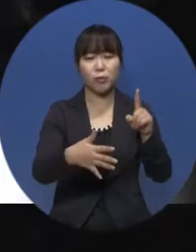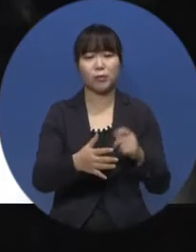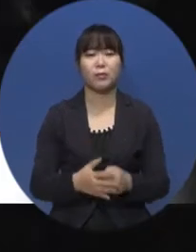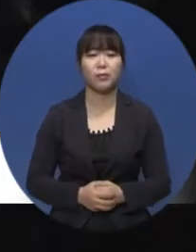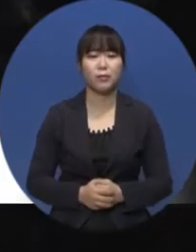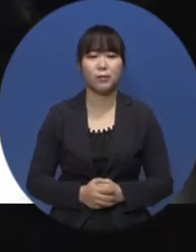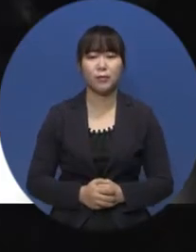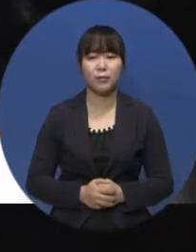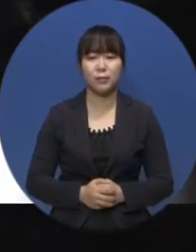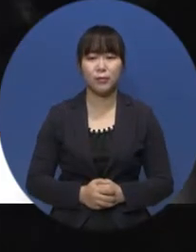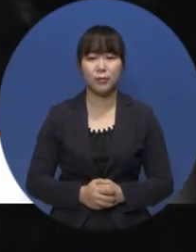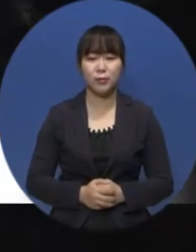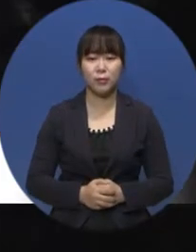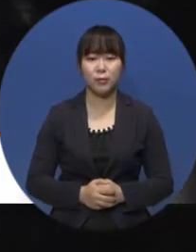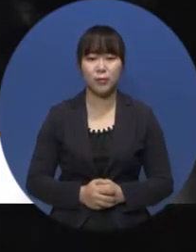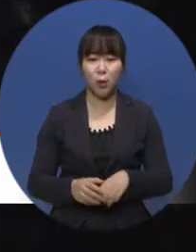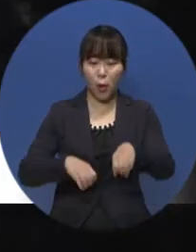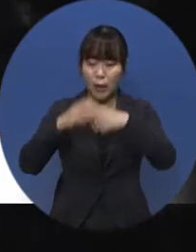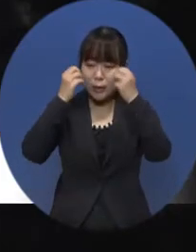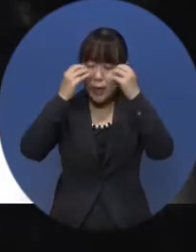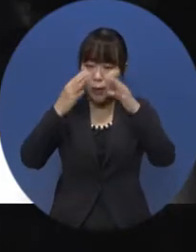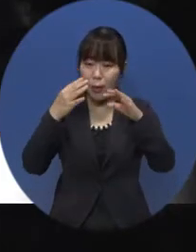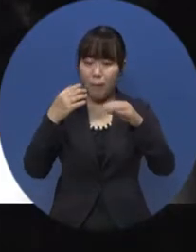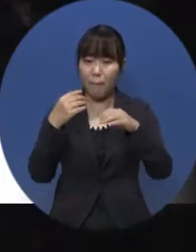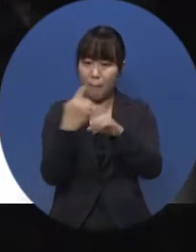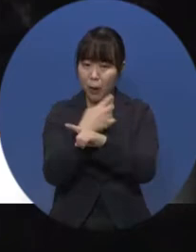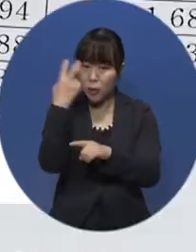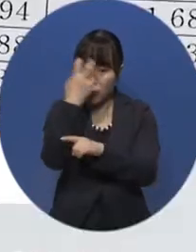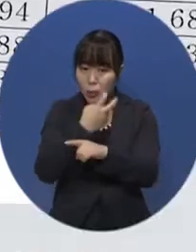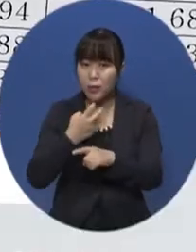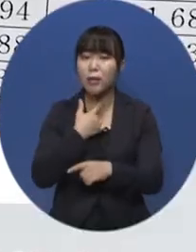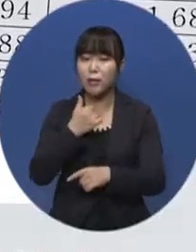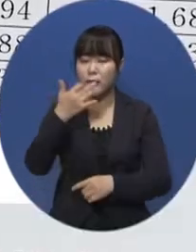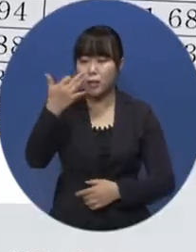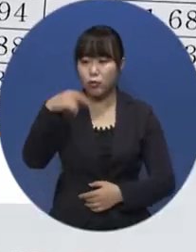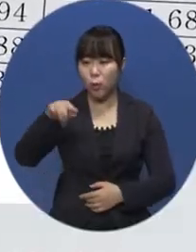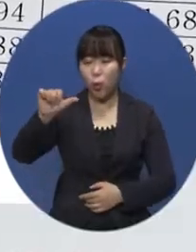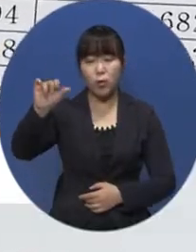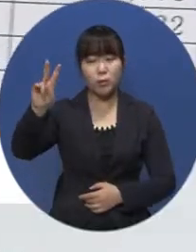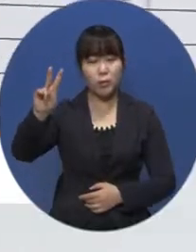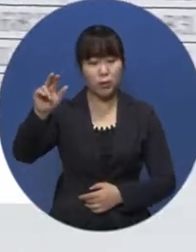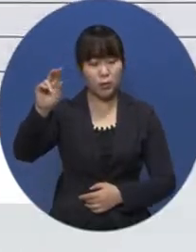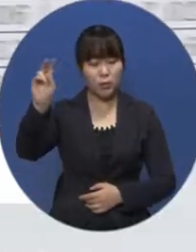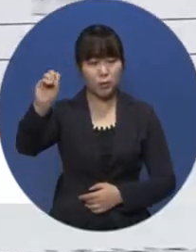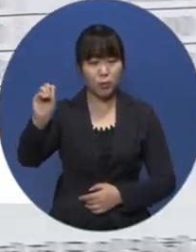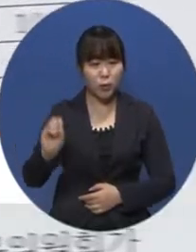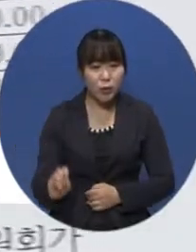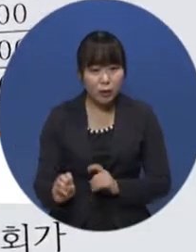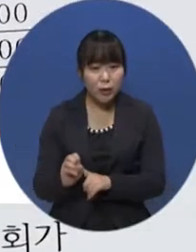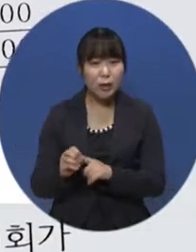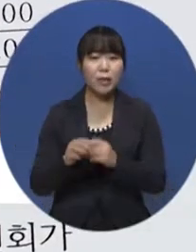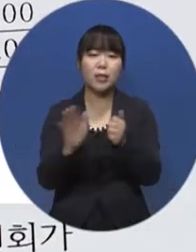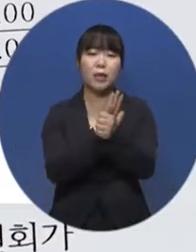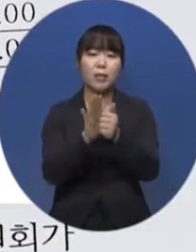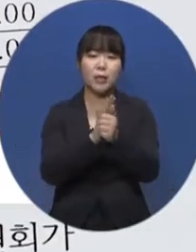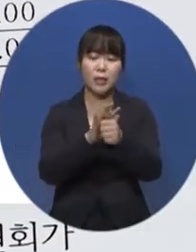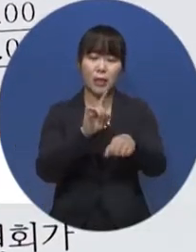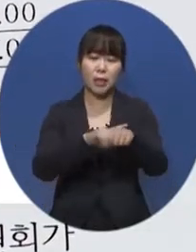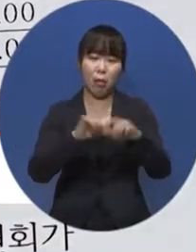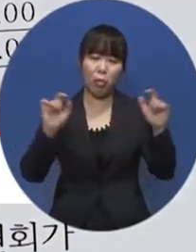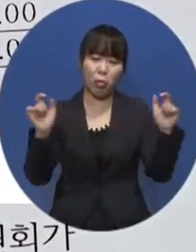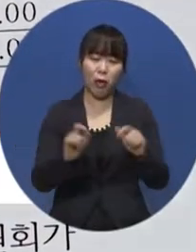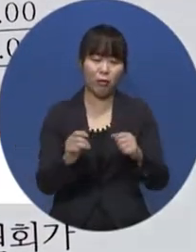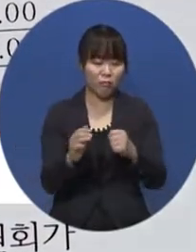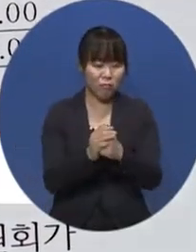없었습니다. 오히려 새롭게 갱신조사를 받은 19.52%는 서비스 시간이 줄어드는 일이